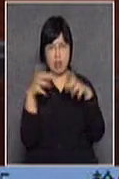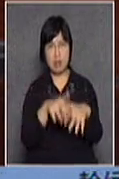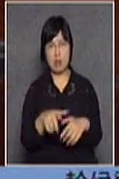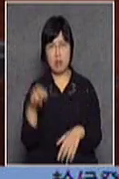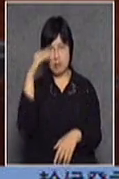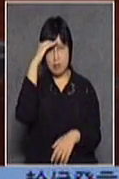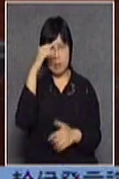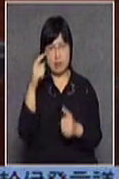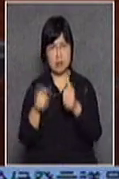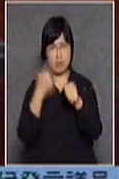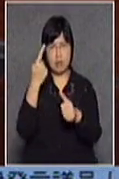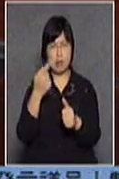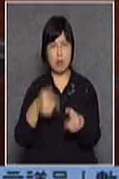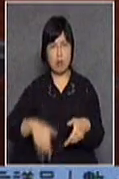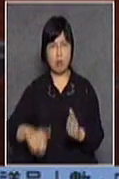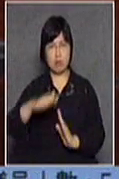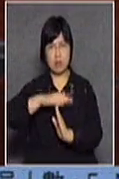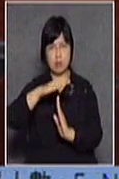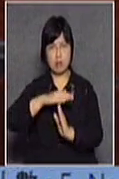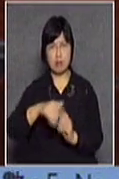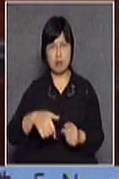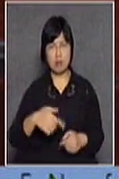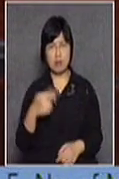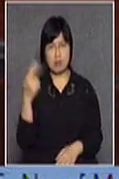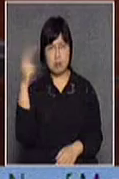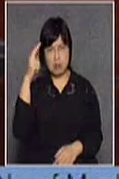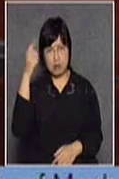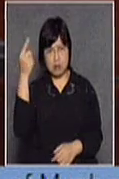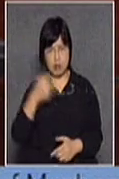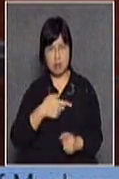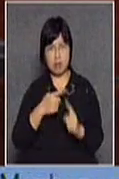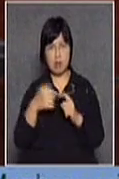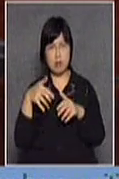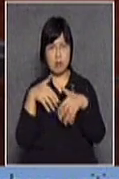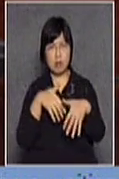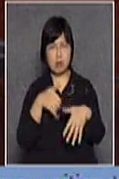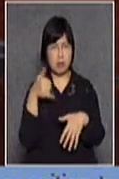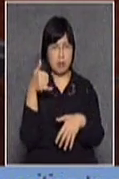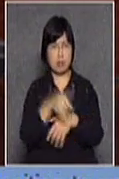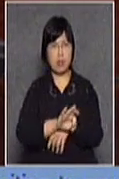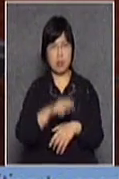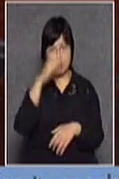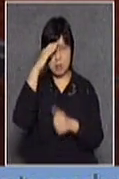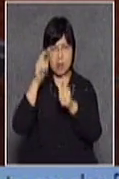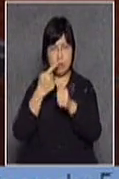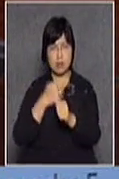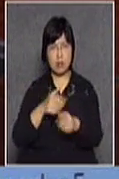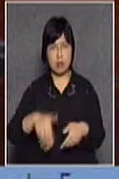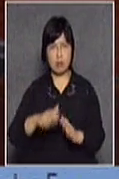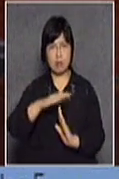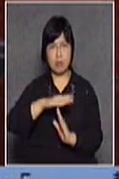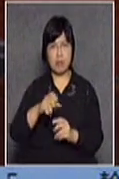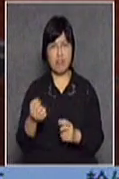是帶頭封路，多次都是這樣的，群眾未到，群眾未有行動，警察已經帶頭封路，特別是花園